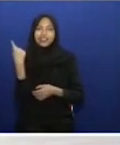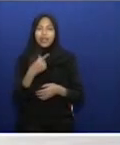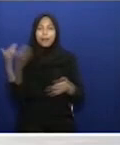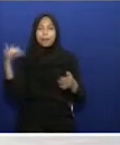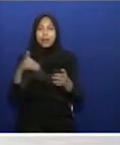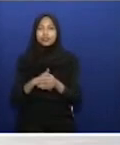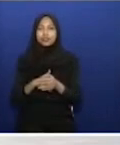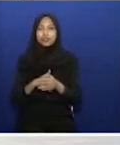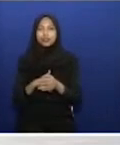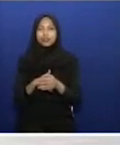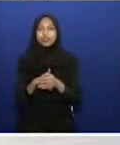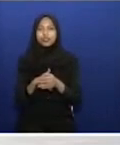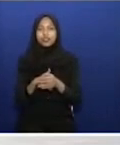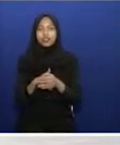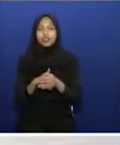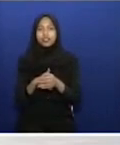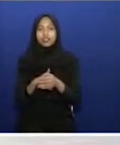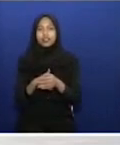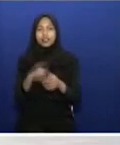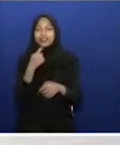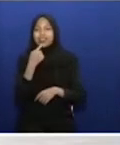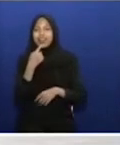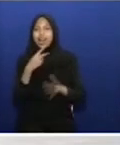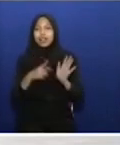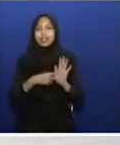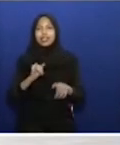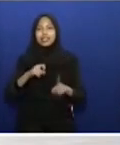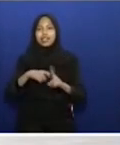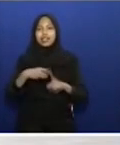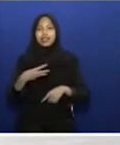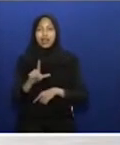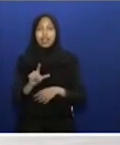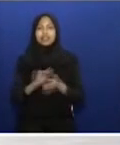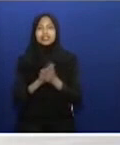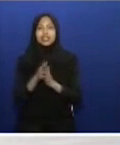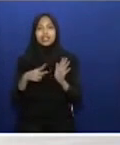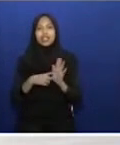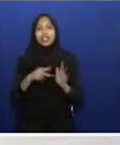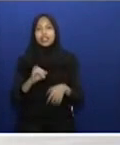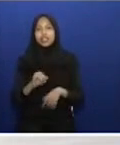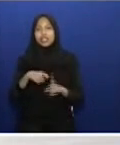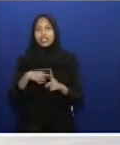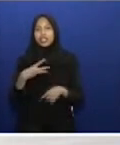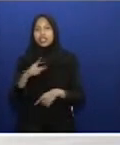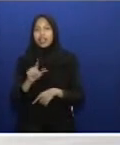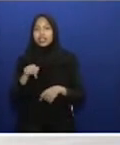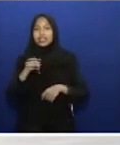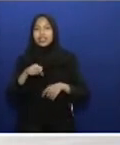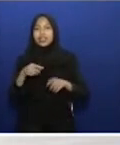Kita akan masuk adik-adik pada nikel. Nikel ini adalah bahan